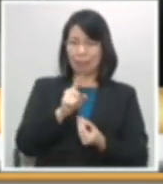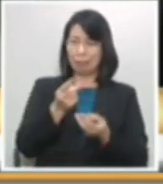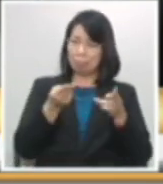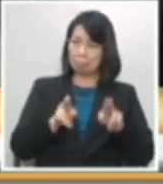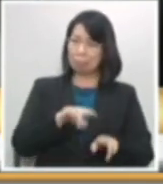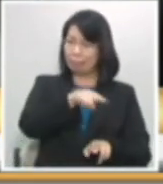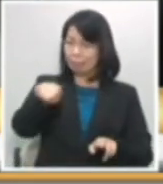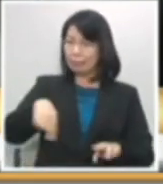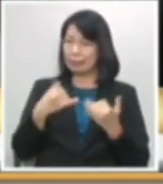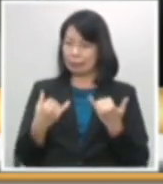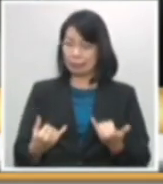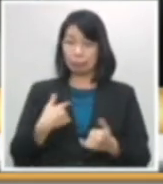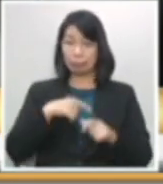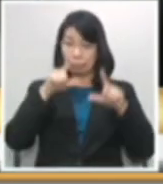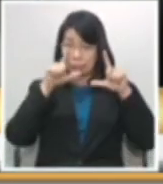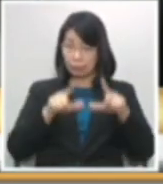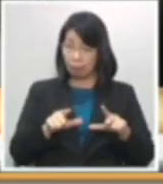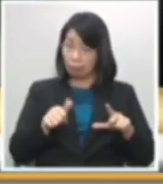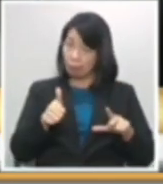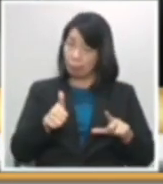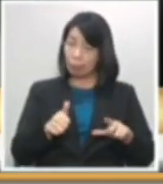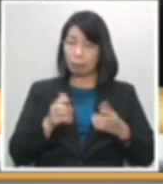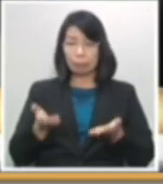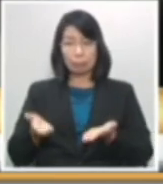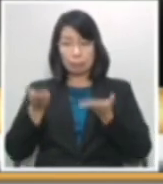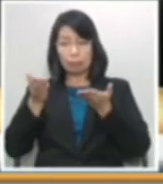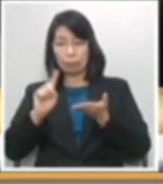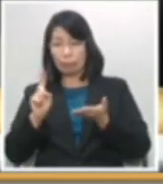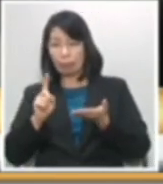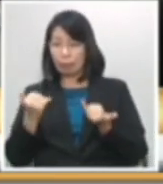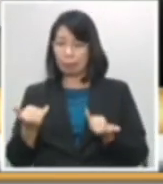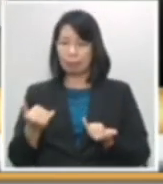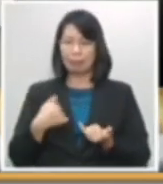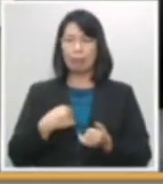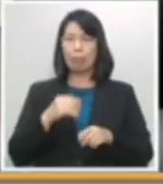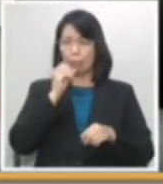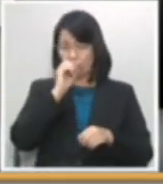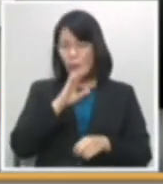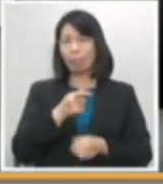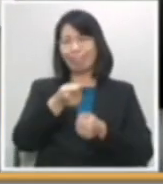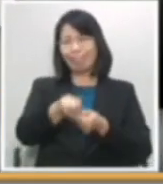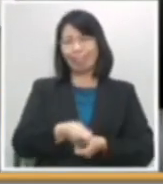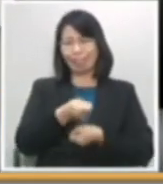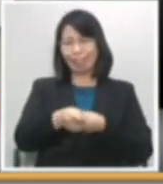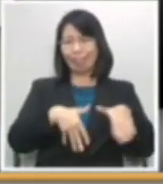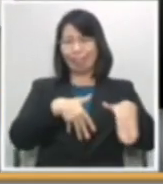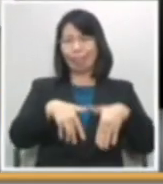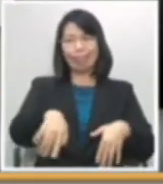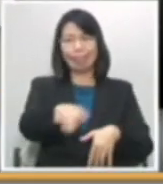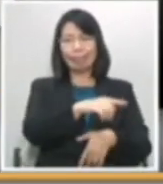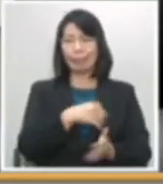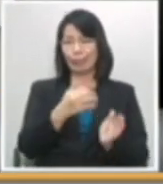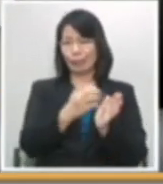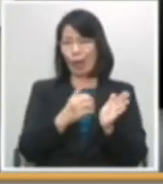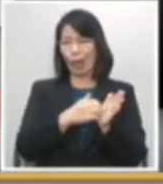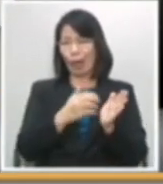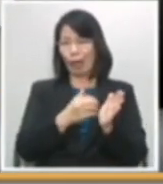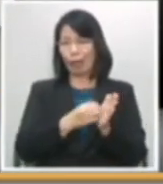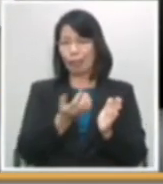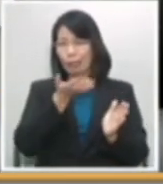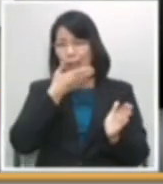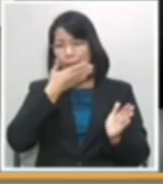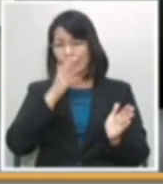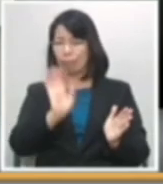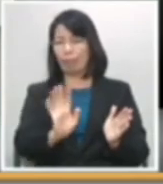ได้อีกไหมเป็นระยะยาวลดได้เดี๋ยวก็ลดอย่าไปหากำไรกับพี่น้องเกษตรกรเรื่องนี้เป็นตัวเลขไปไม่ว่าน